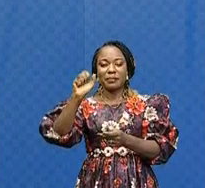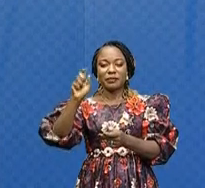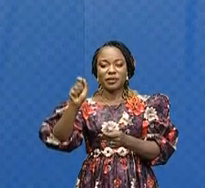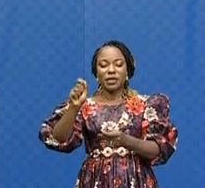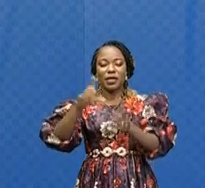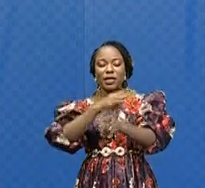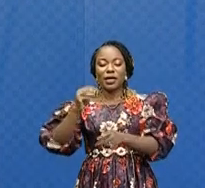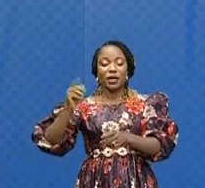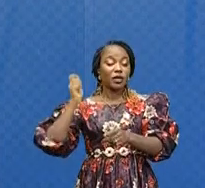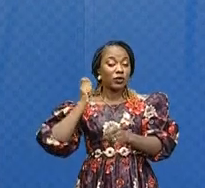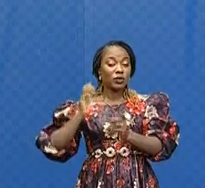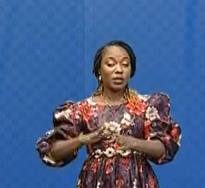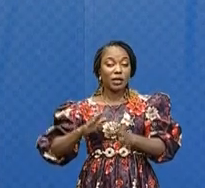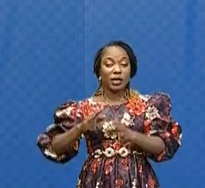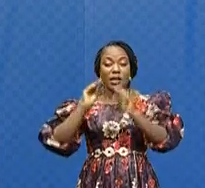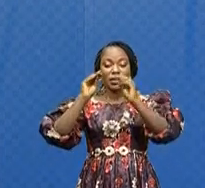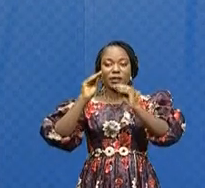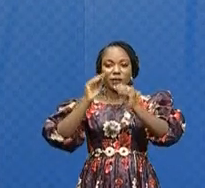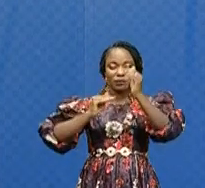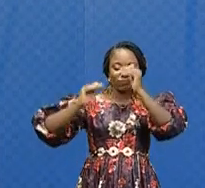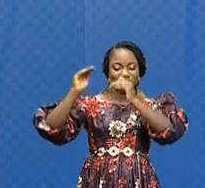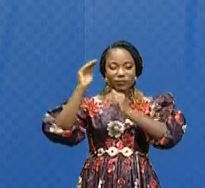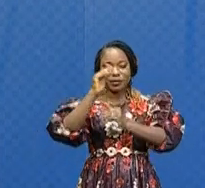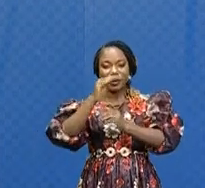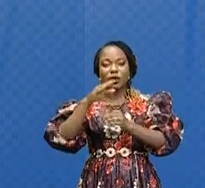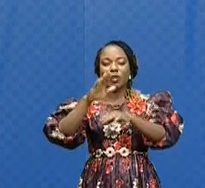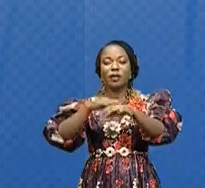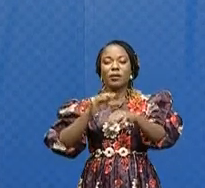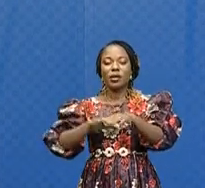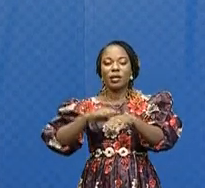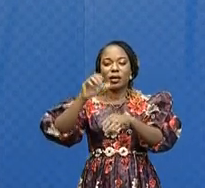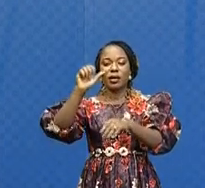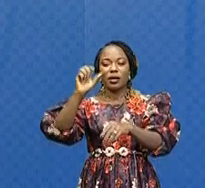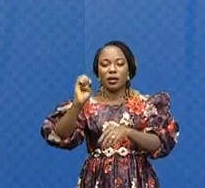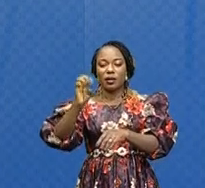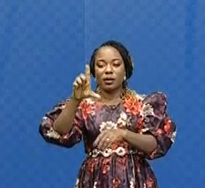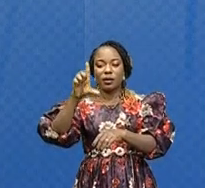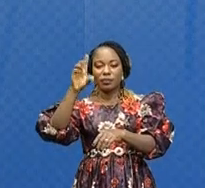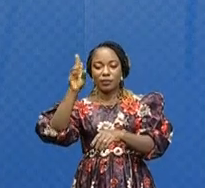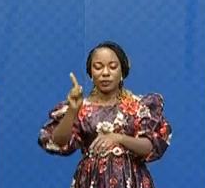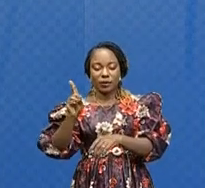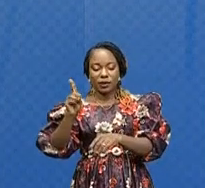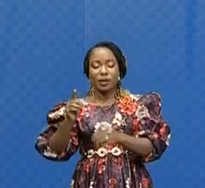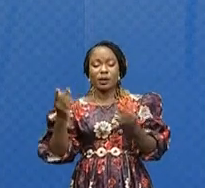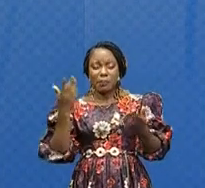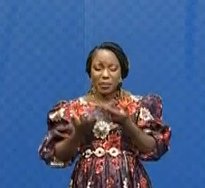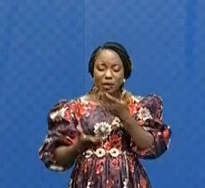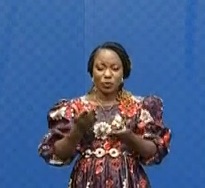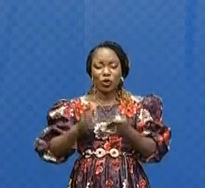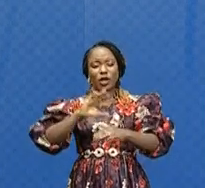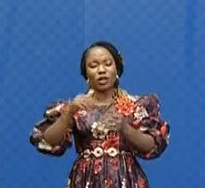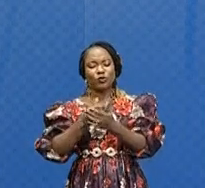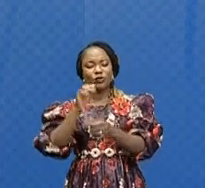doctorat dans l'enseignement supérieur, communément appelé LMD. Saluant la pertinence des réformes annoncées dans le cadre